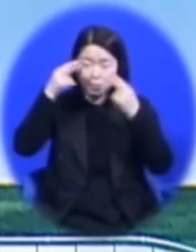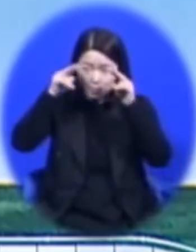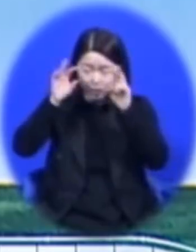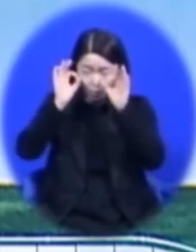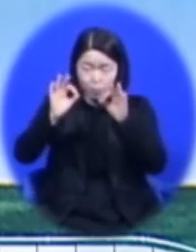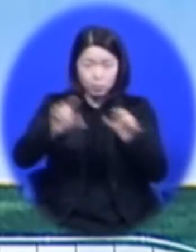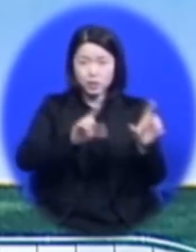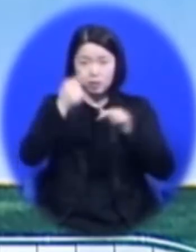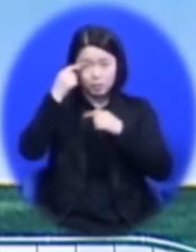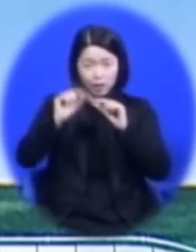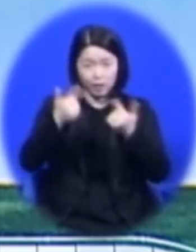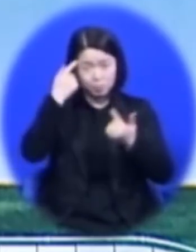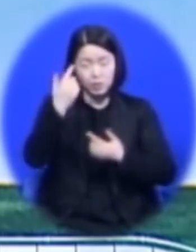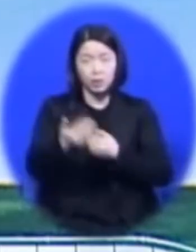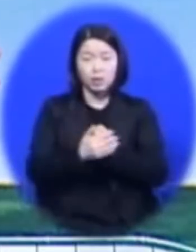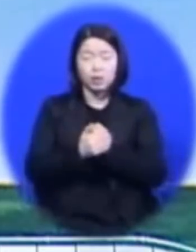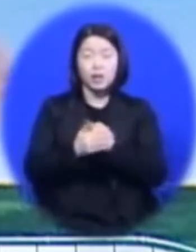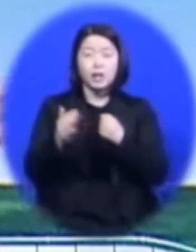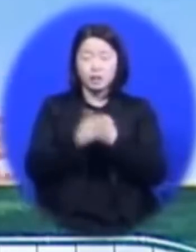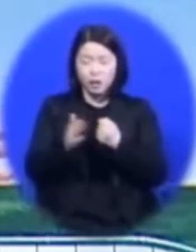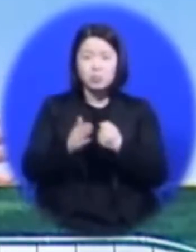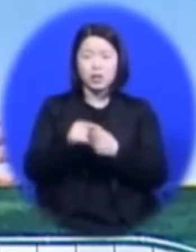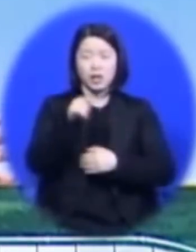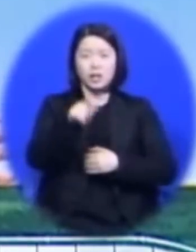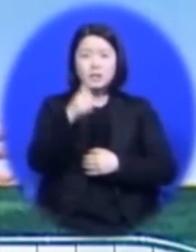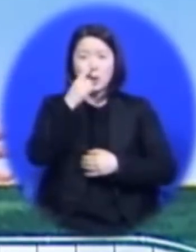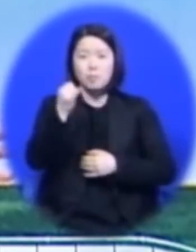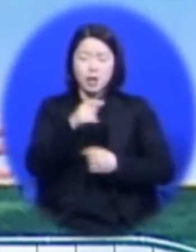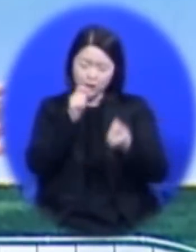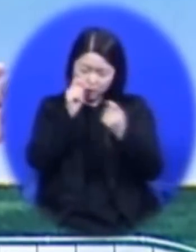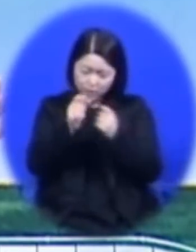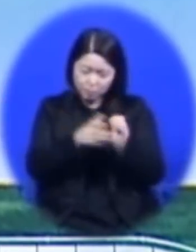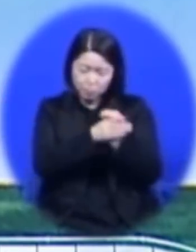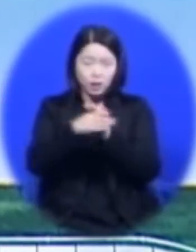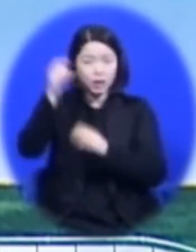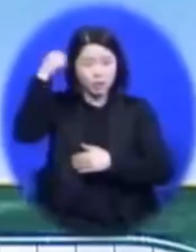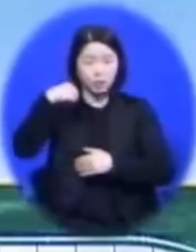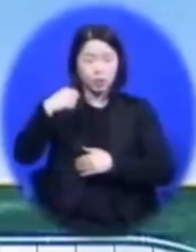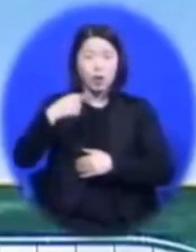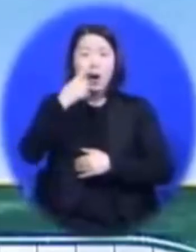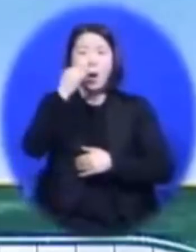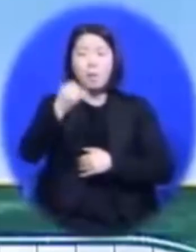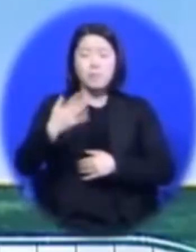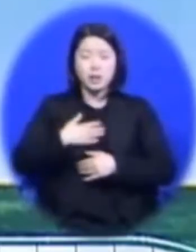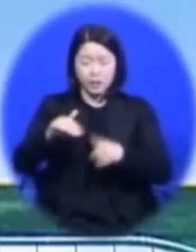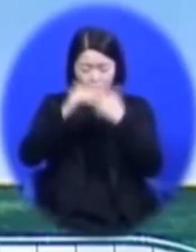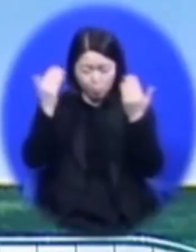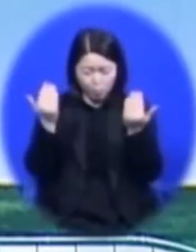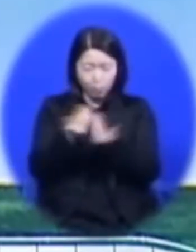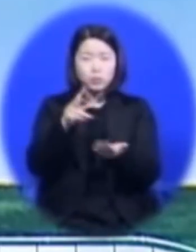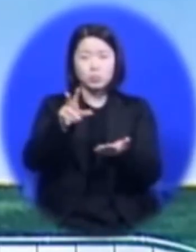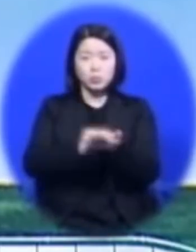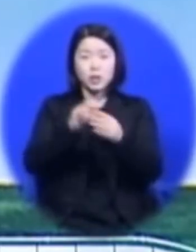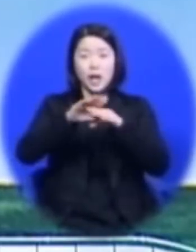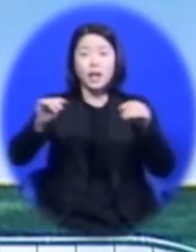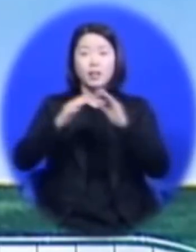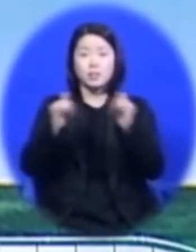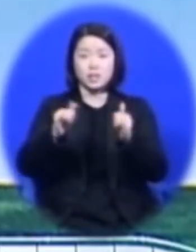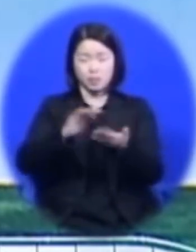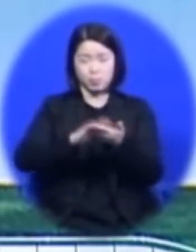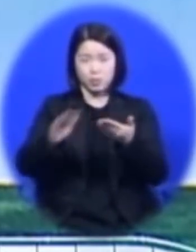아니에요 그러니까 엄마가 너무나 친밀하게 느껴지고 엄마는 내 모든 문제의 해결 자 이십니다